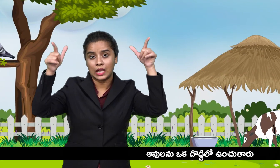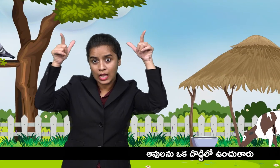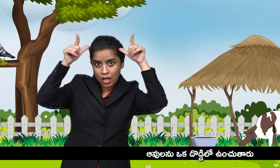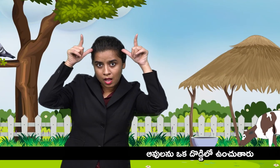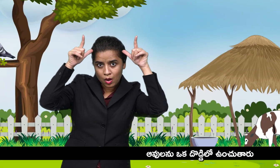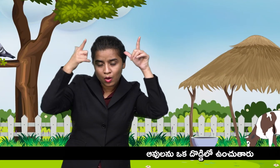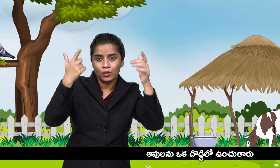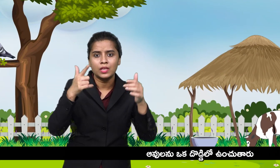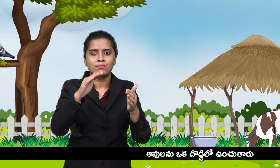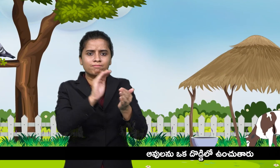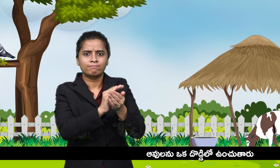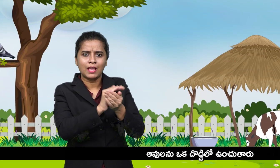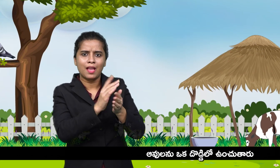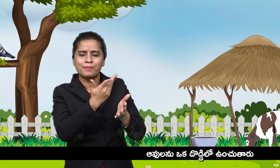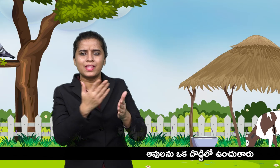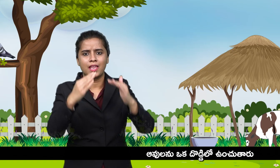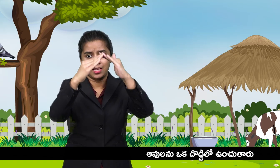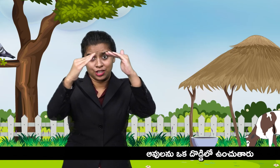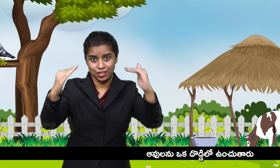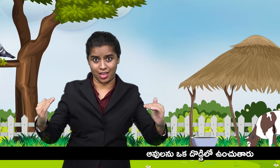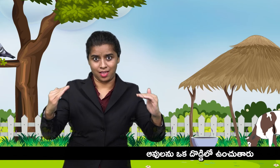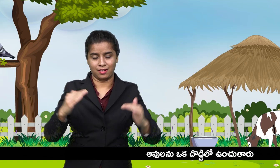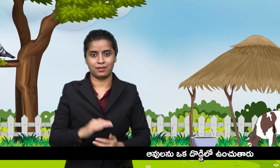ఆవులను ఒక దొడ్డిలో ఉంచుతారు.